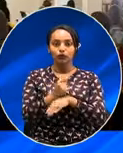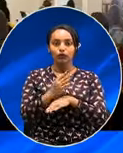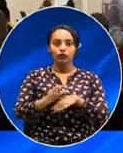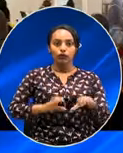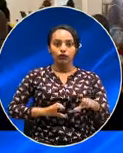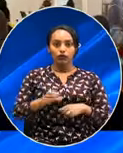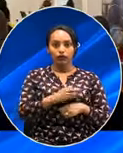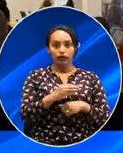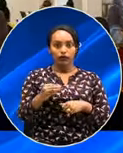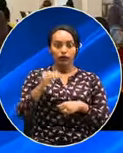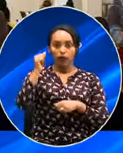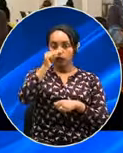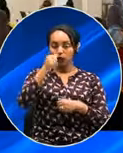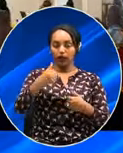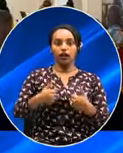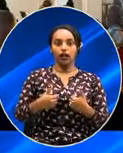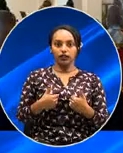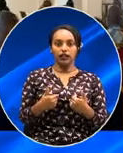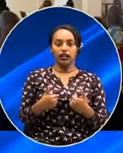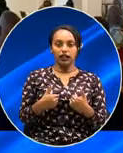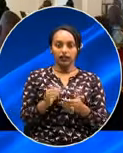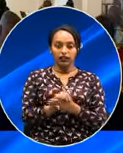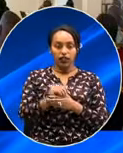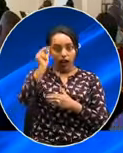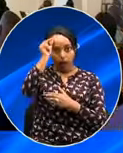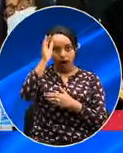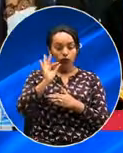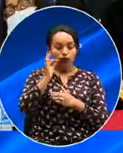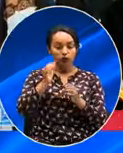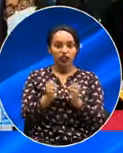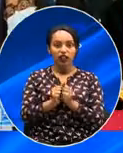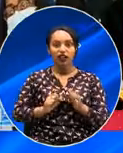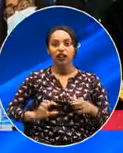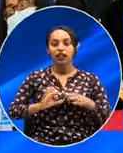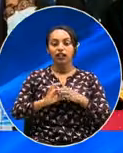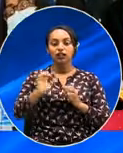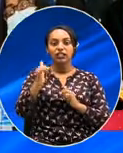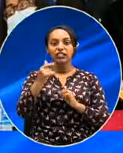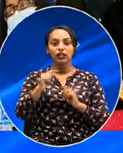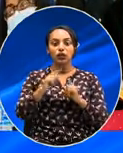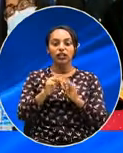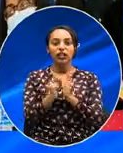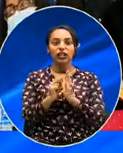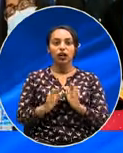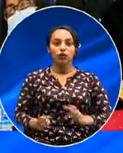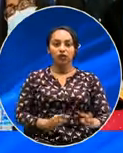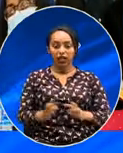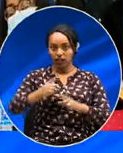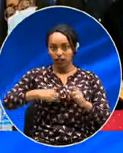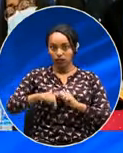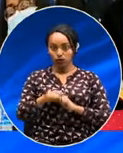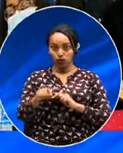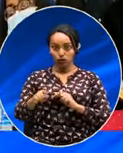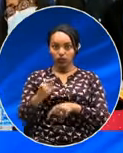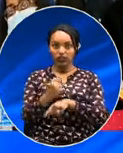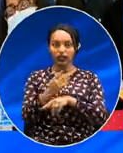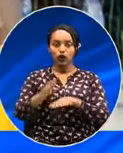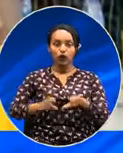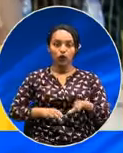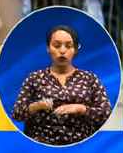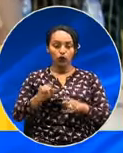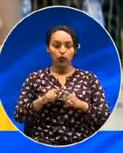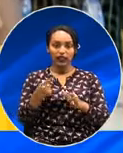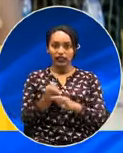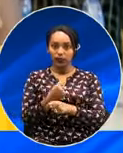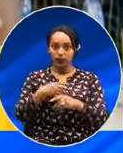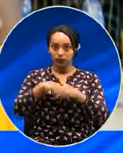ተቋማዊ ማድረግና ኢትዮጵያ ያላትን ከባህላዊ ሽምግልና ጋር የተያያዙ እሴቶችን ወደ ህጋዊ መንገድ አምጥቶ እነሱን ተቋማዊ አድርጎ